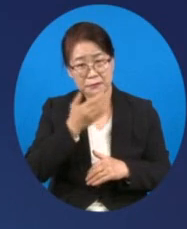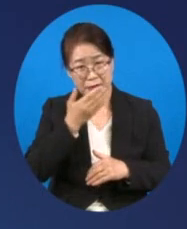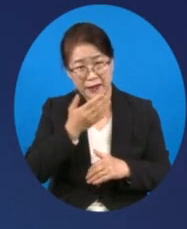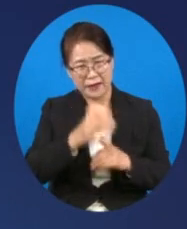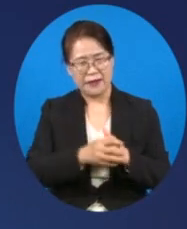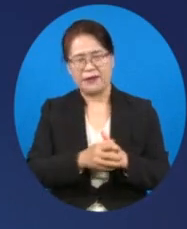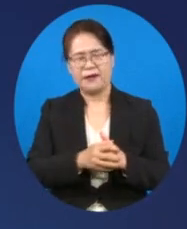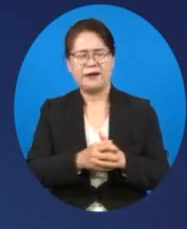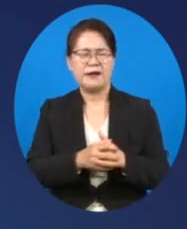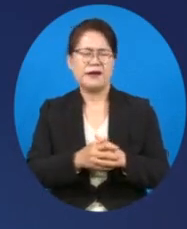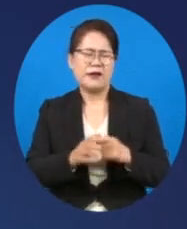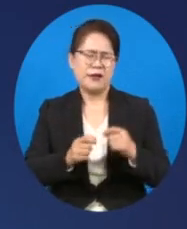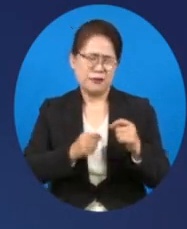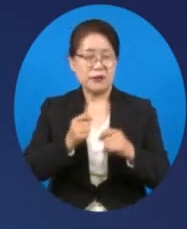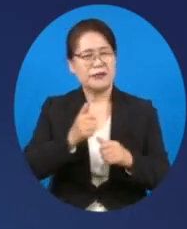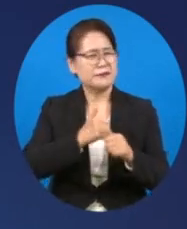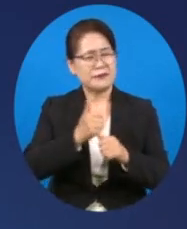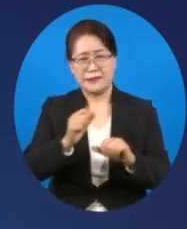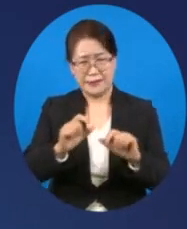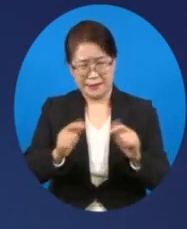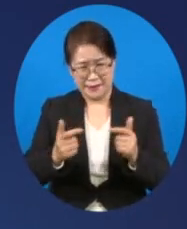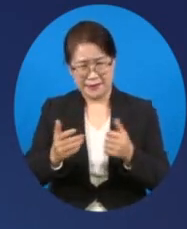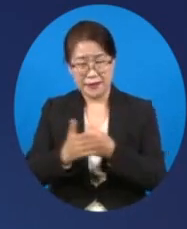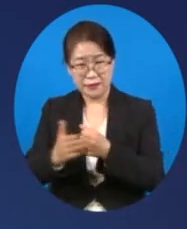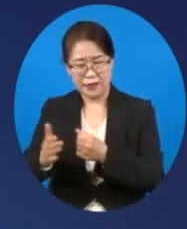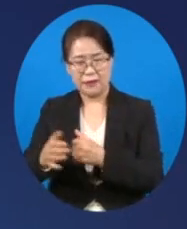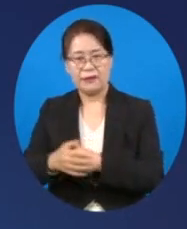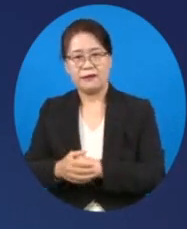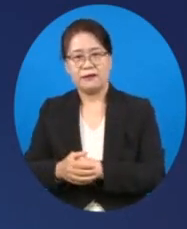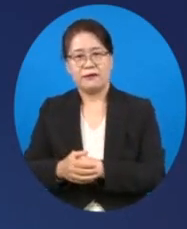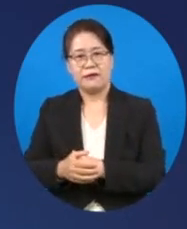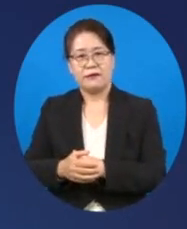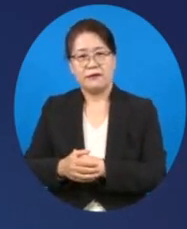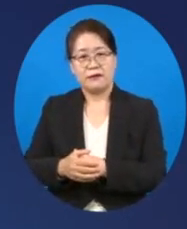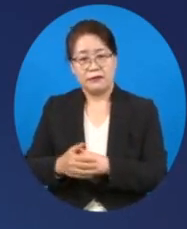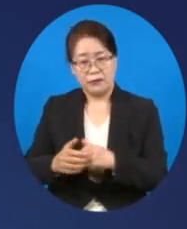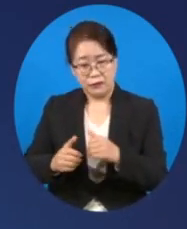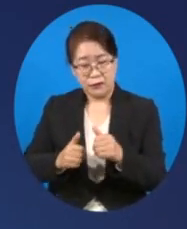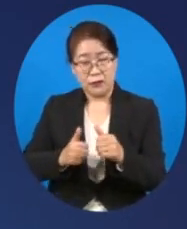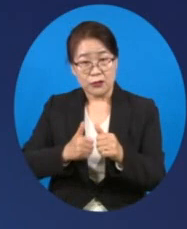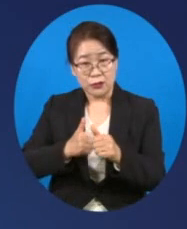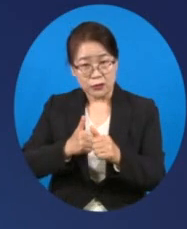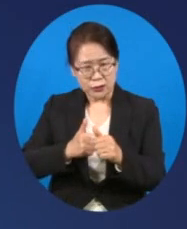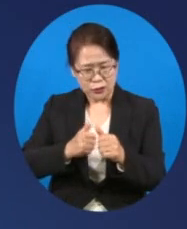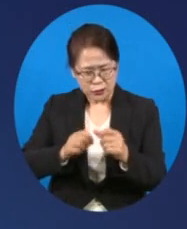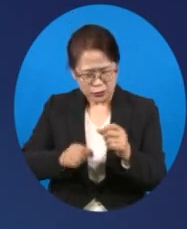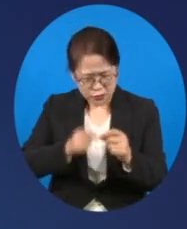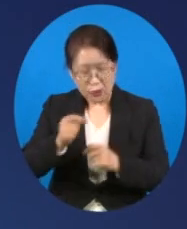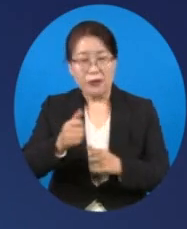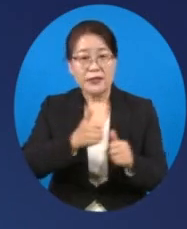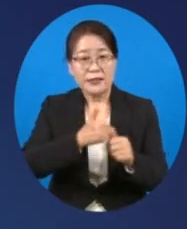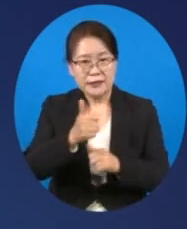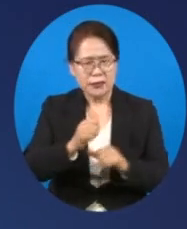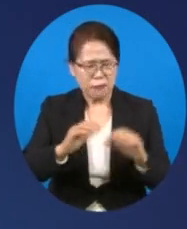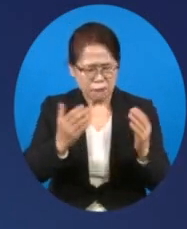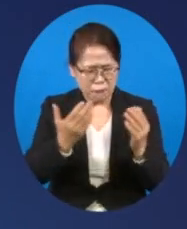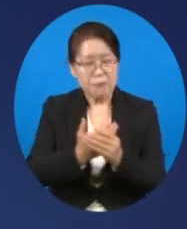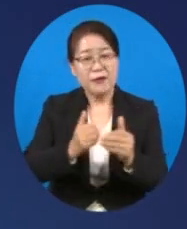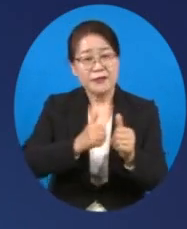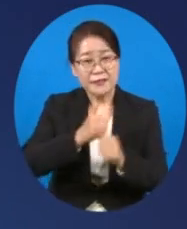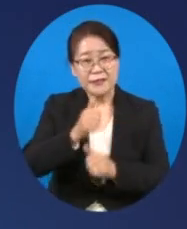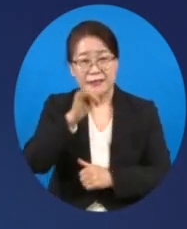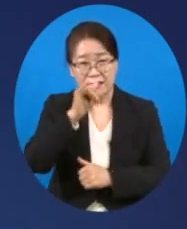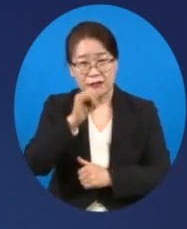승리가 아니라는 거예요 그런데 여러분 영원한 승리가 있습니다 완벽한 승리가 있습니다